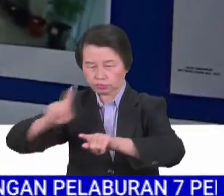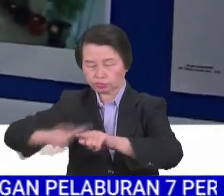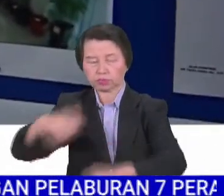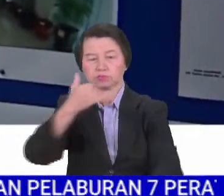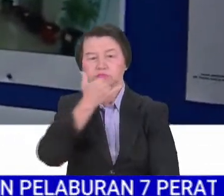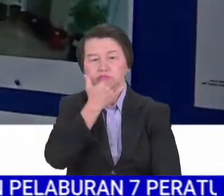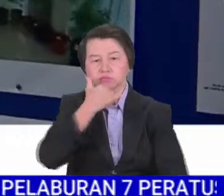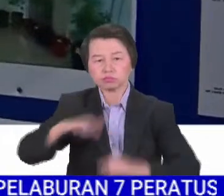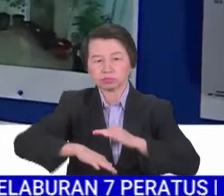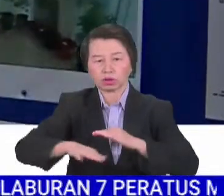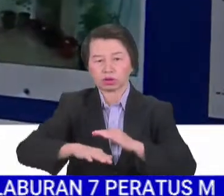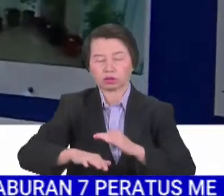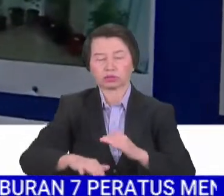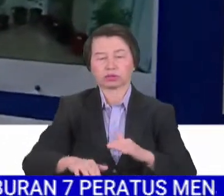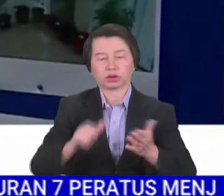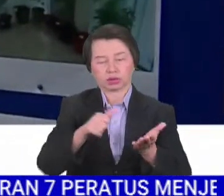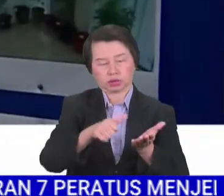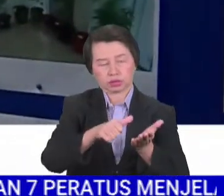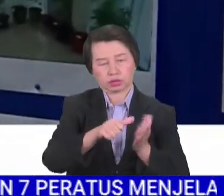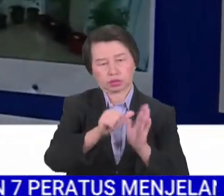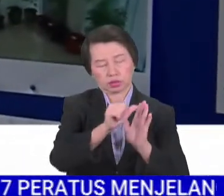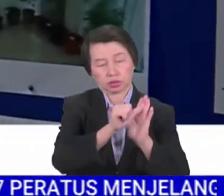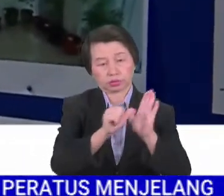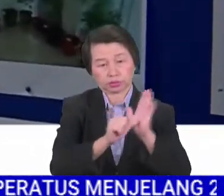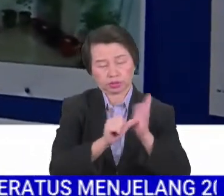kesalahan di bawah Akta Dadah Berbahaya